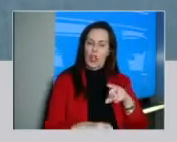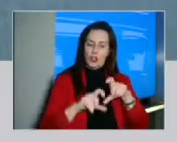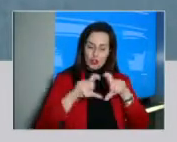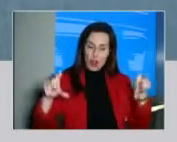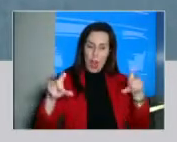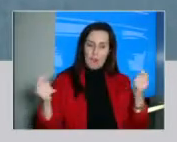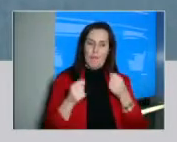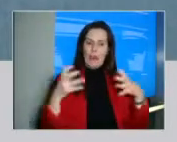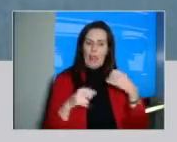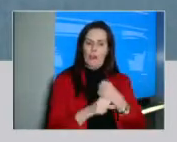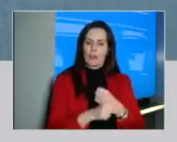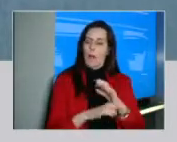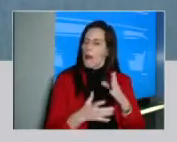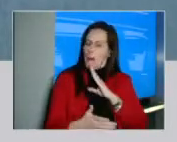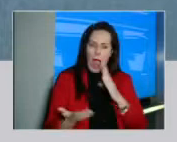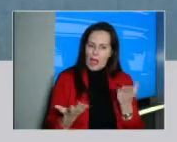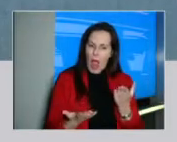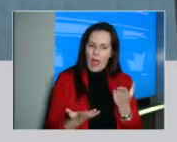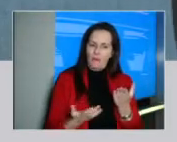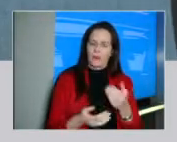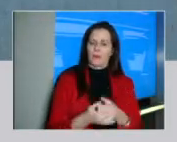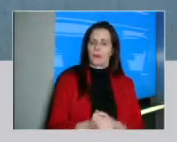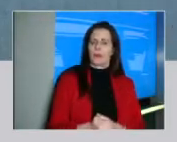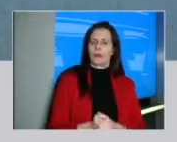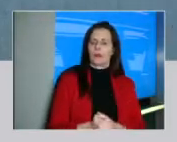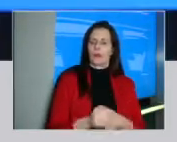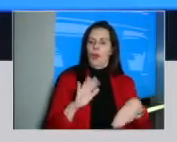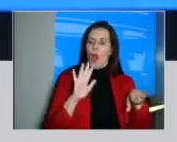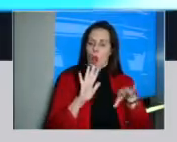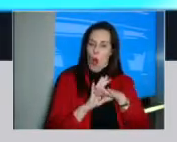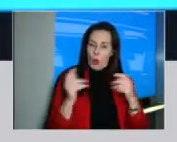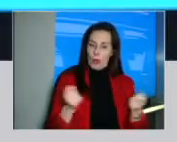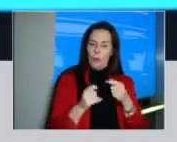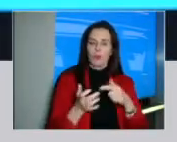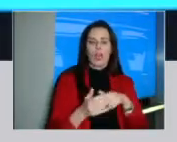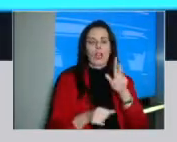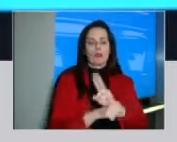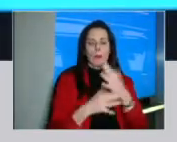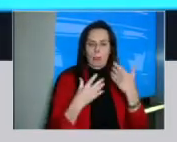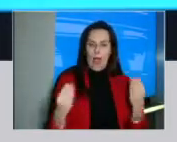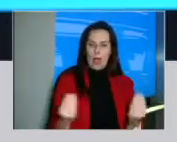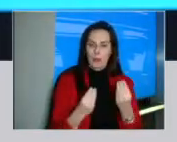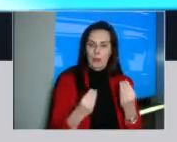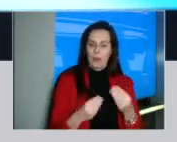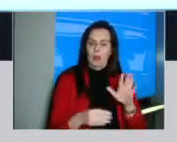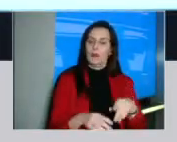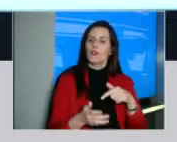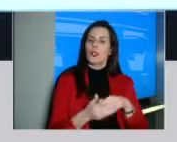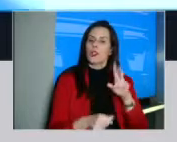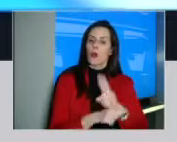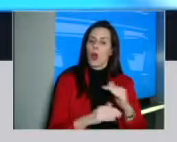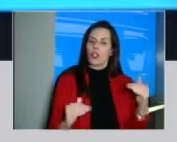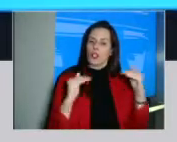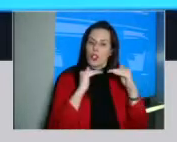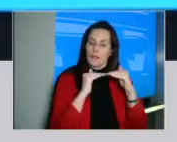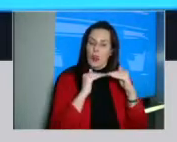גדול של מפלגת העבודה. מה הבעיה? חוק דרכי תעמולה נועד לשמור על כמה דברים. בין היתר הוא נועד לשמור על